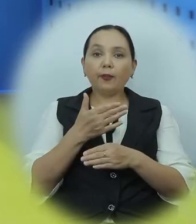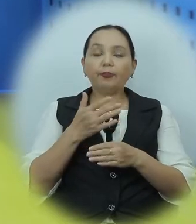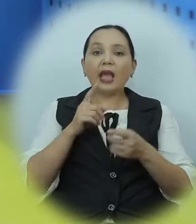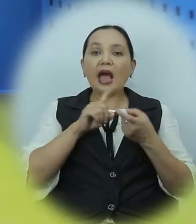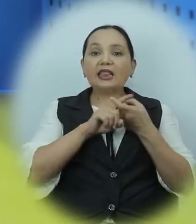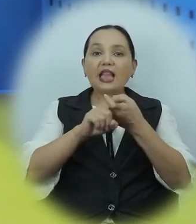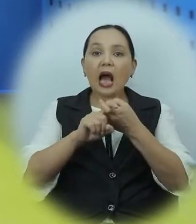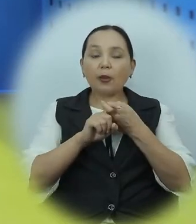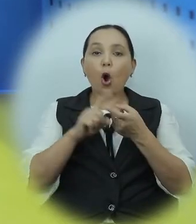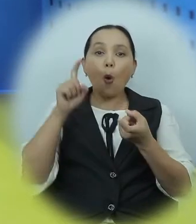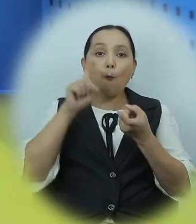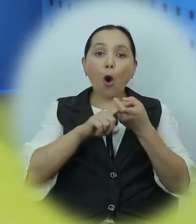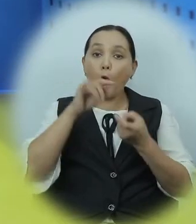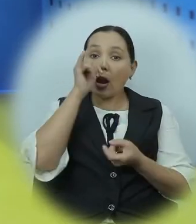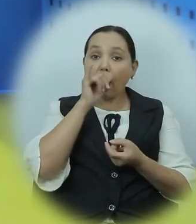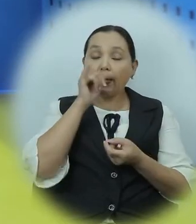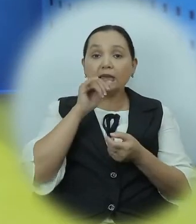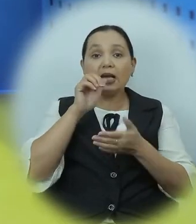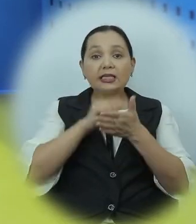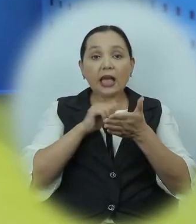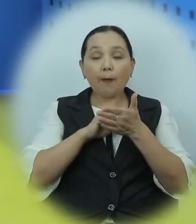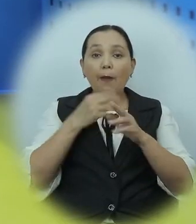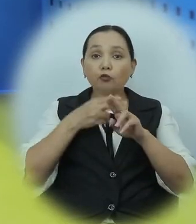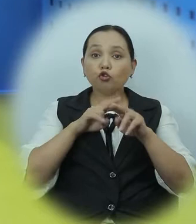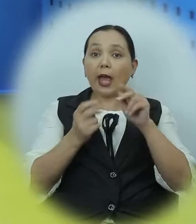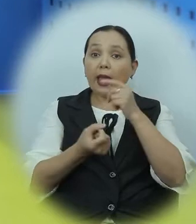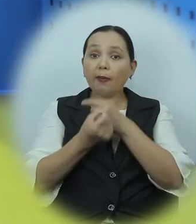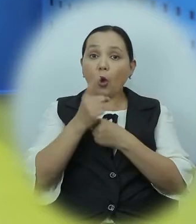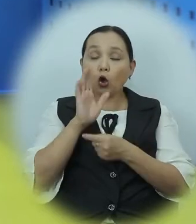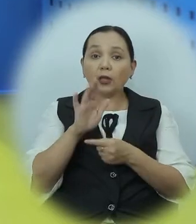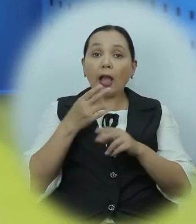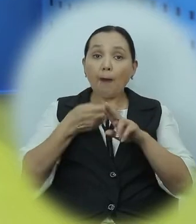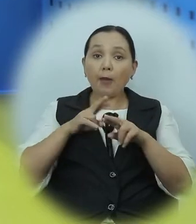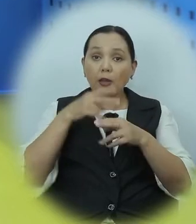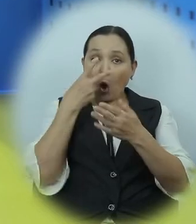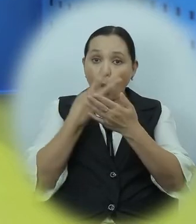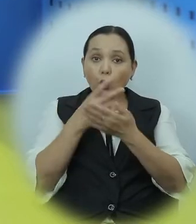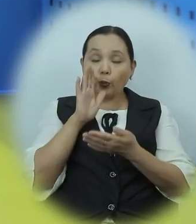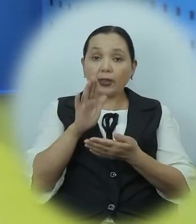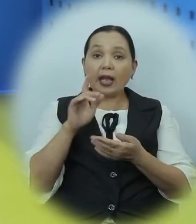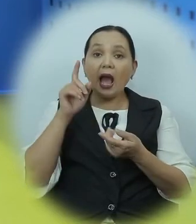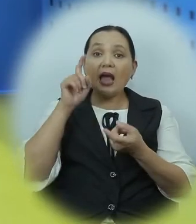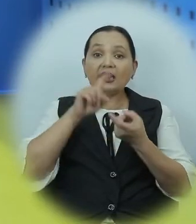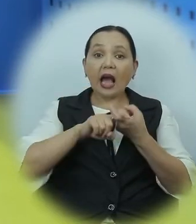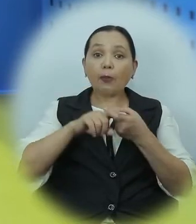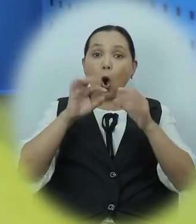Tarmoq bilan bog'lanmayapti degan sabab shundan iborat ekanki, mana ko'rib turibmizki, tarmoq